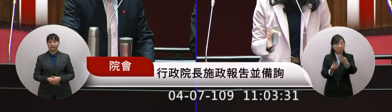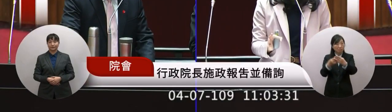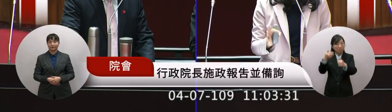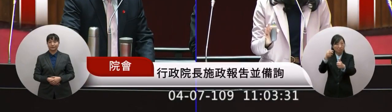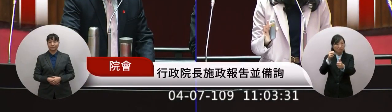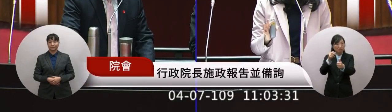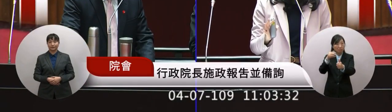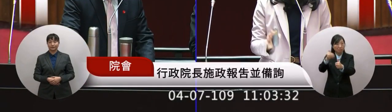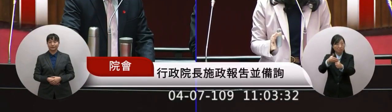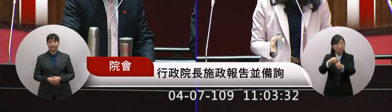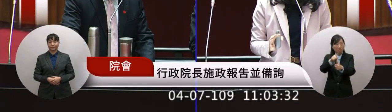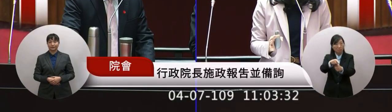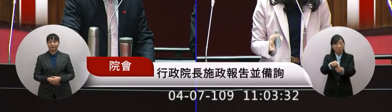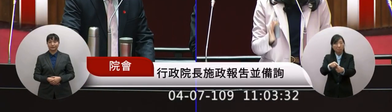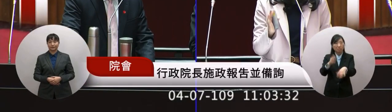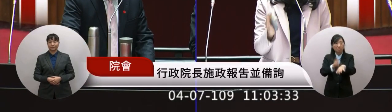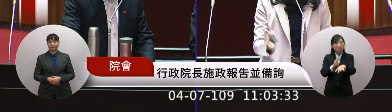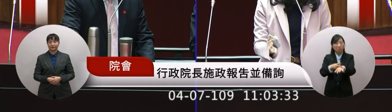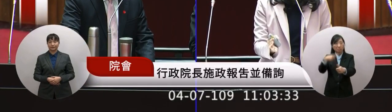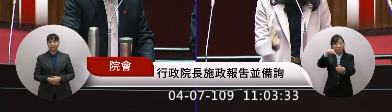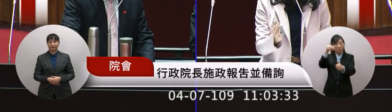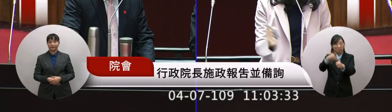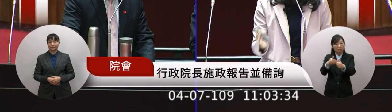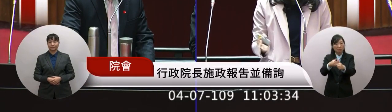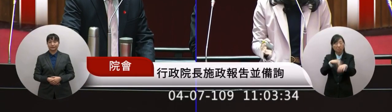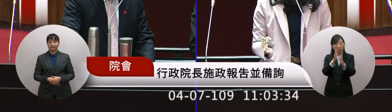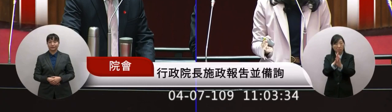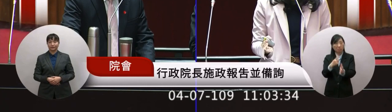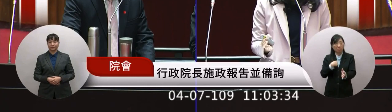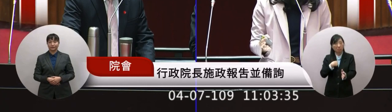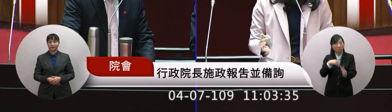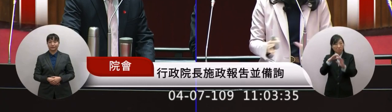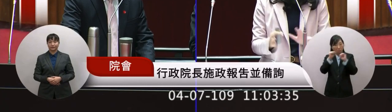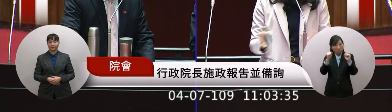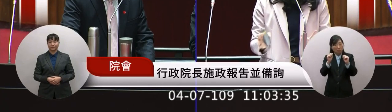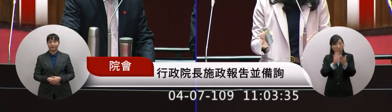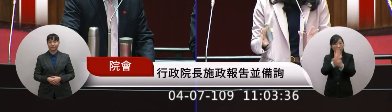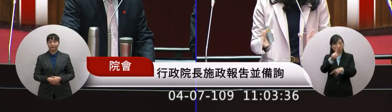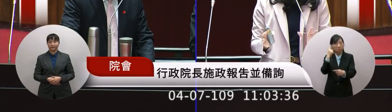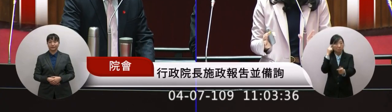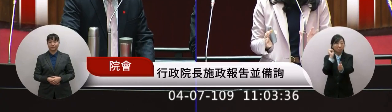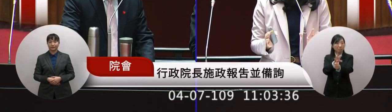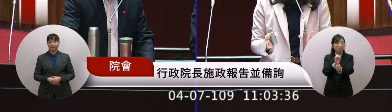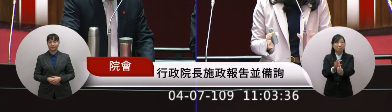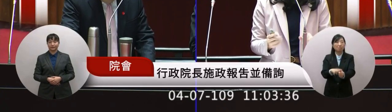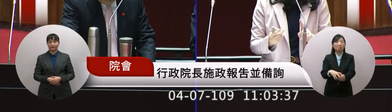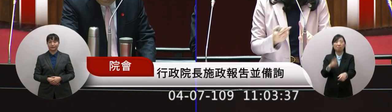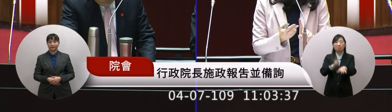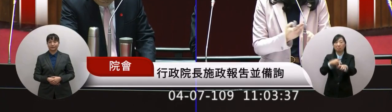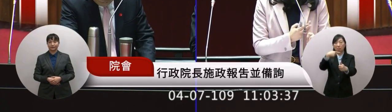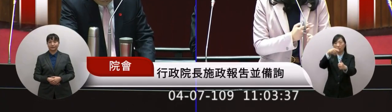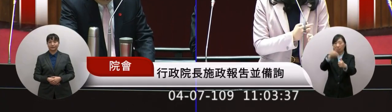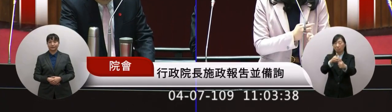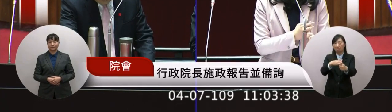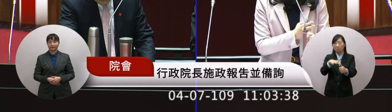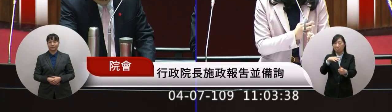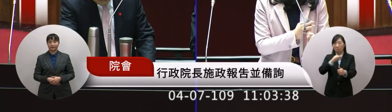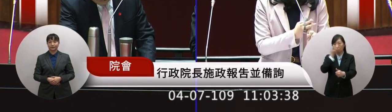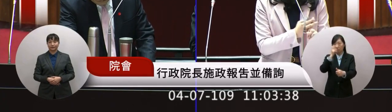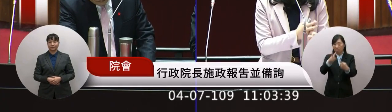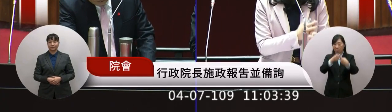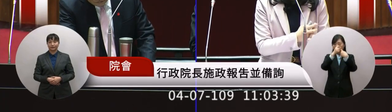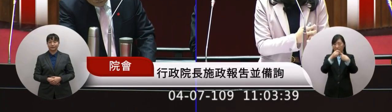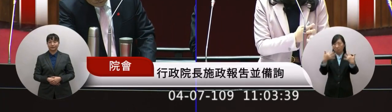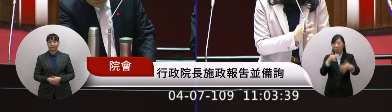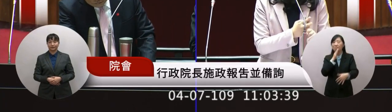育相关的一些实施上面，还是要提醒一下院长跟部长哦，在所有这些科技教育里面，我们看到第一个问题是说，